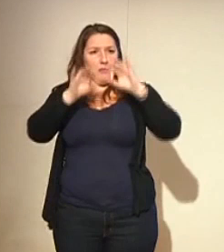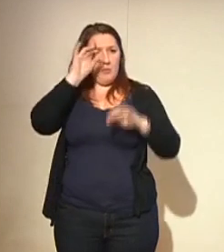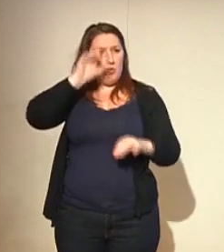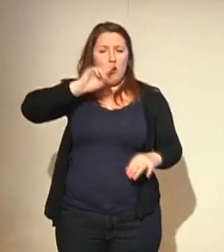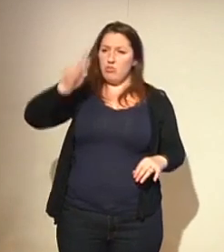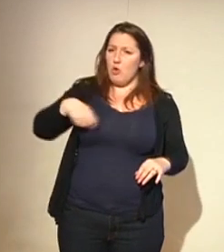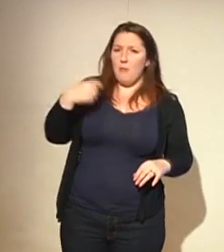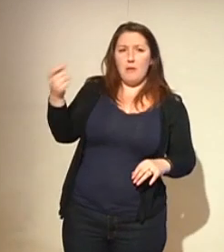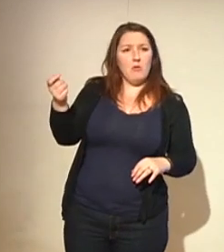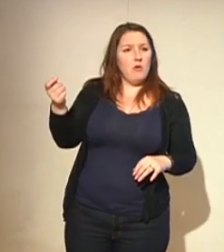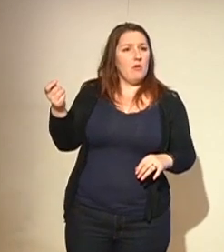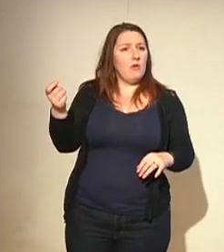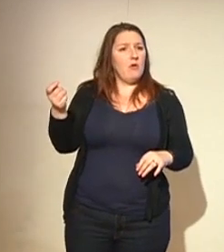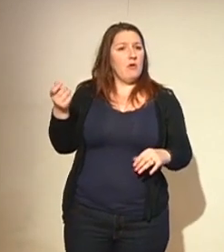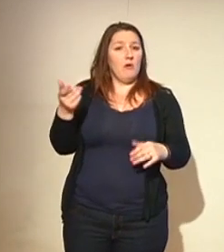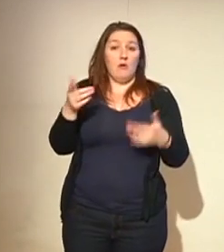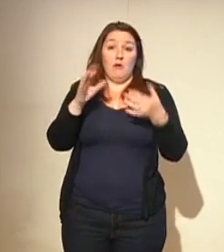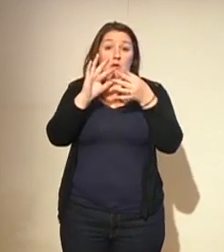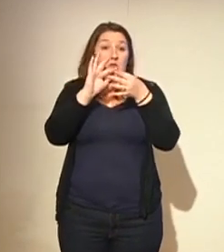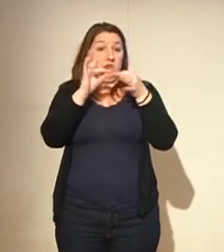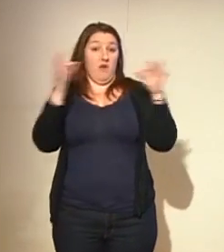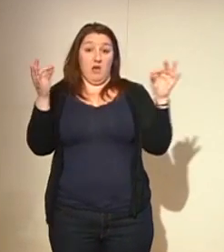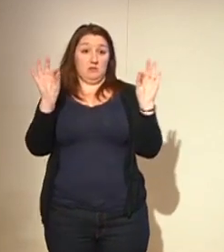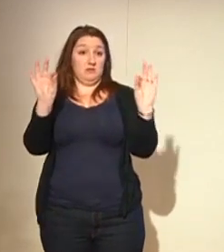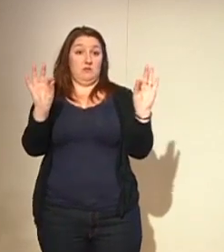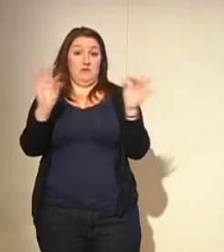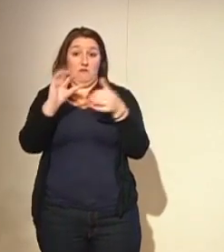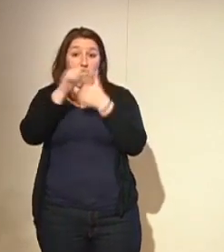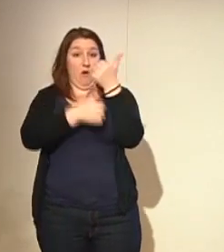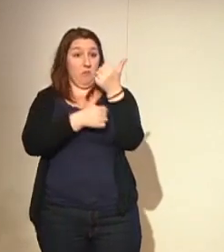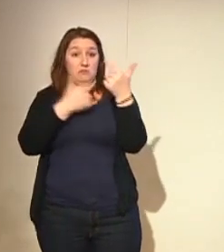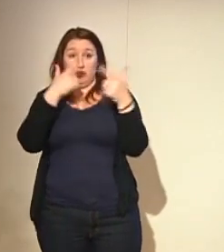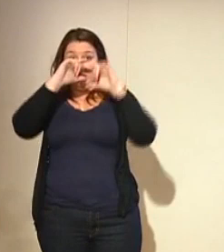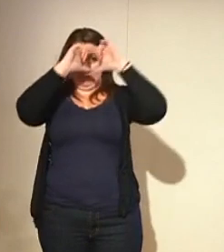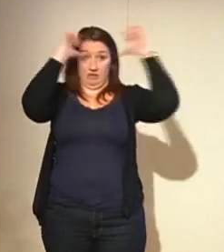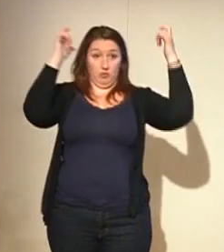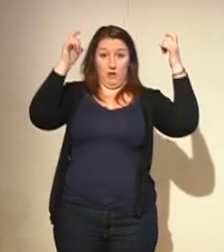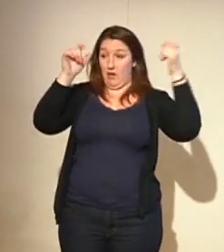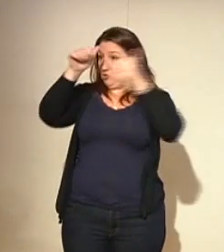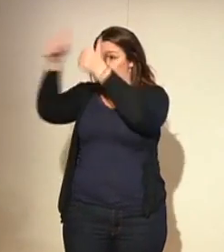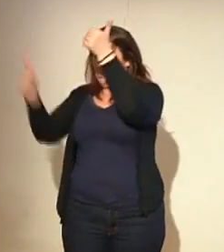ils ne sont pas dans la délibération telle qu'elle est formulée ici ne sont pas attachés à un